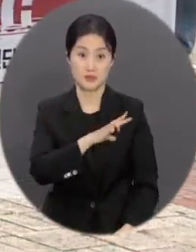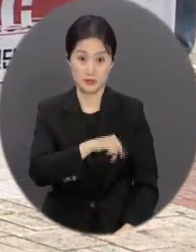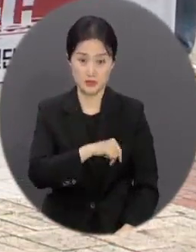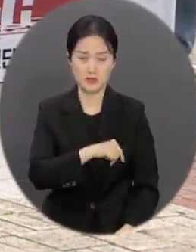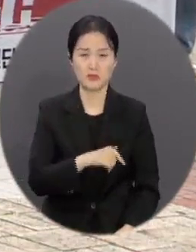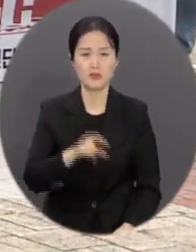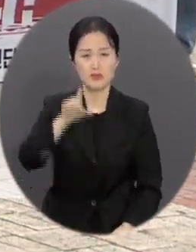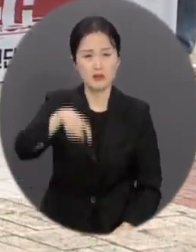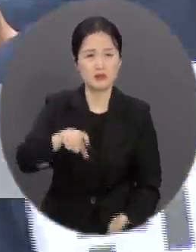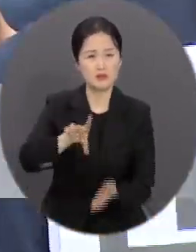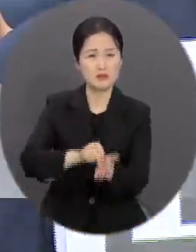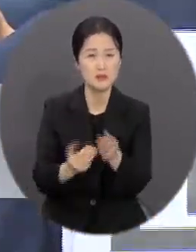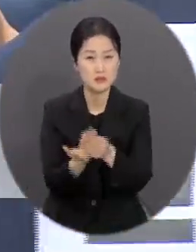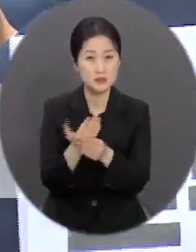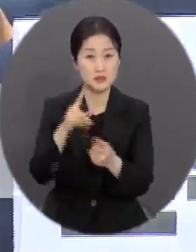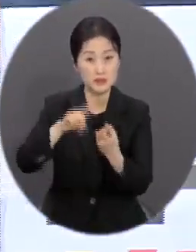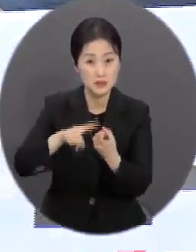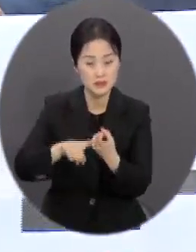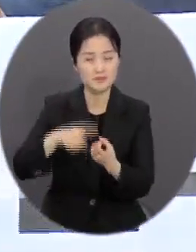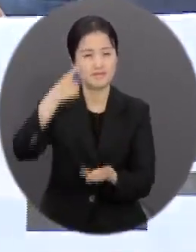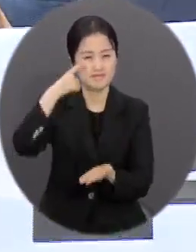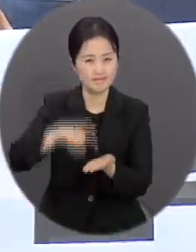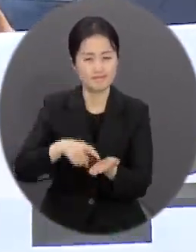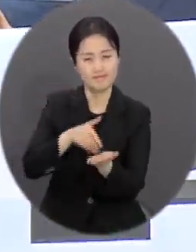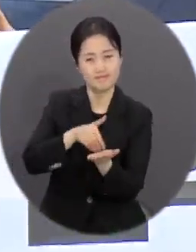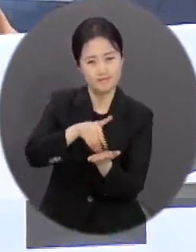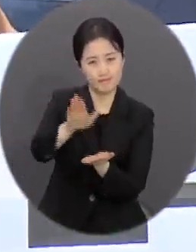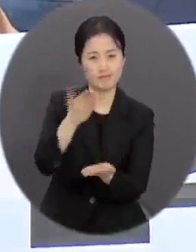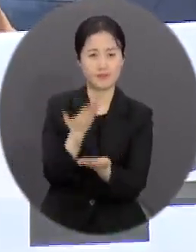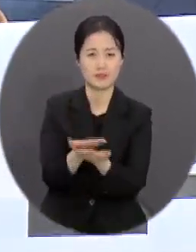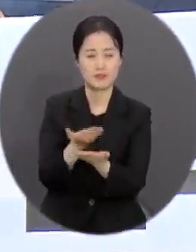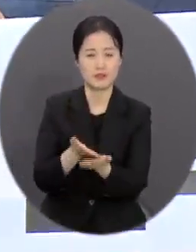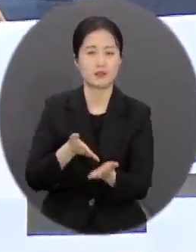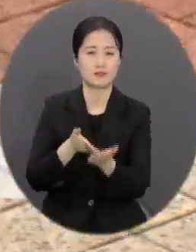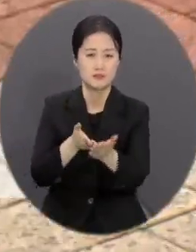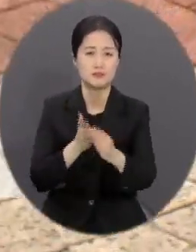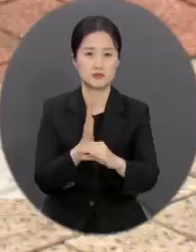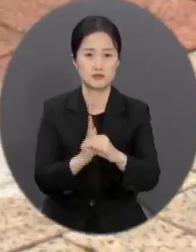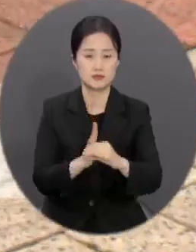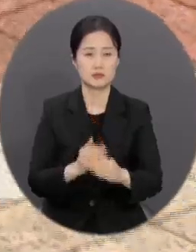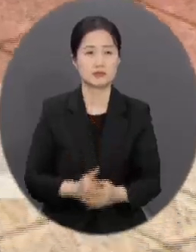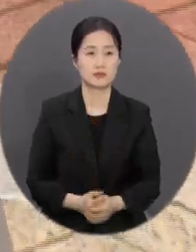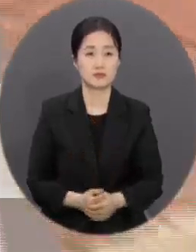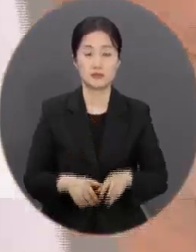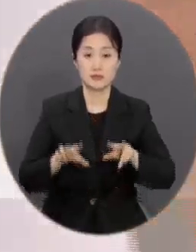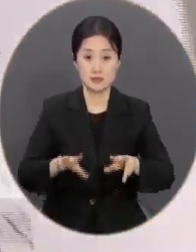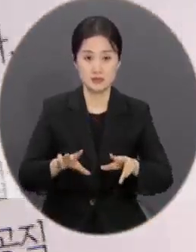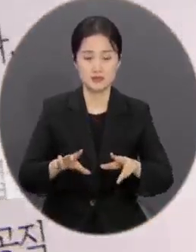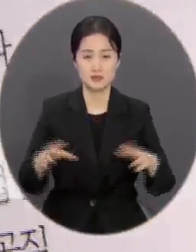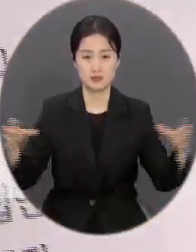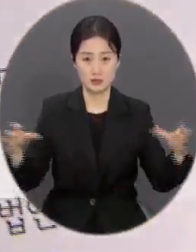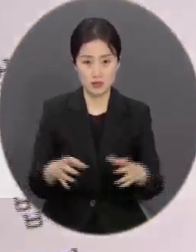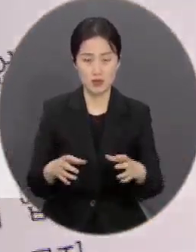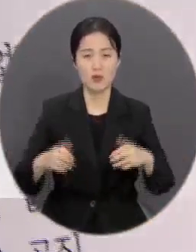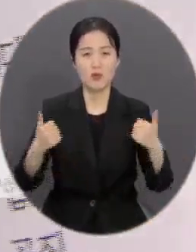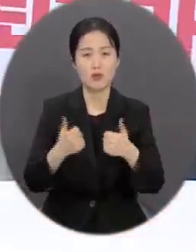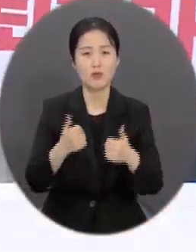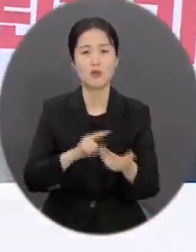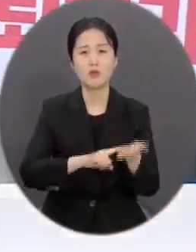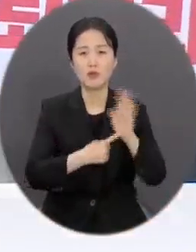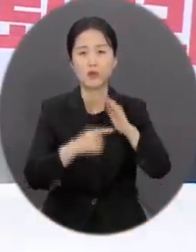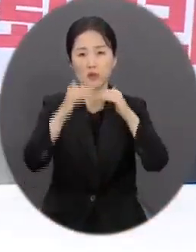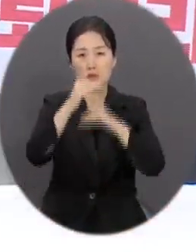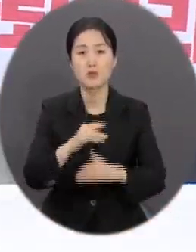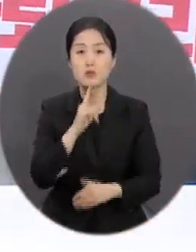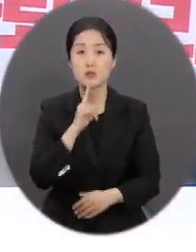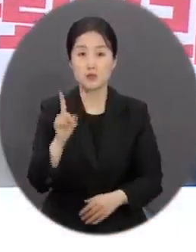의원직 사퇴를 촉구했습니다. 의정혁신과 지방자치 발전을 위한 시민단체 연석회의는 오늘